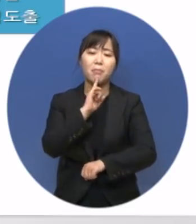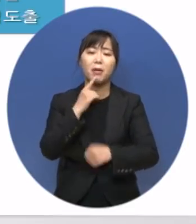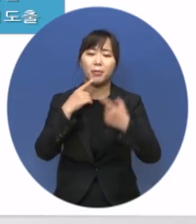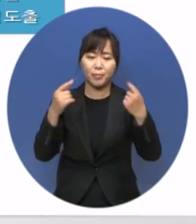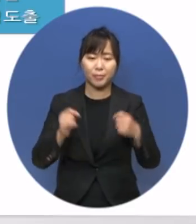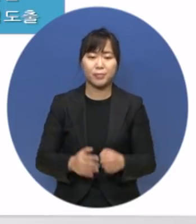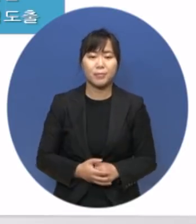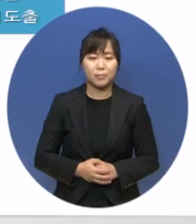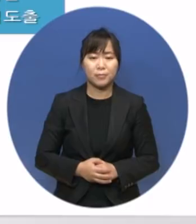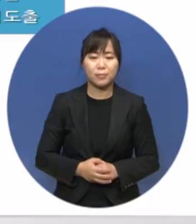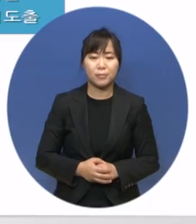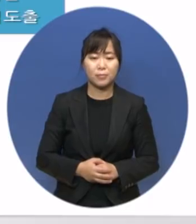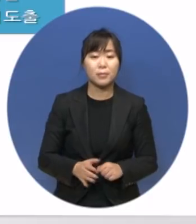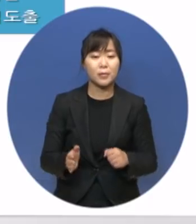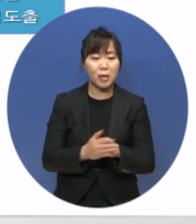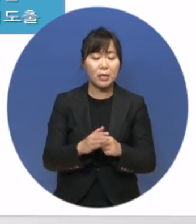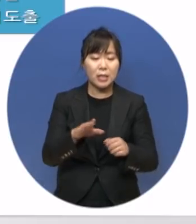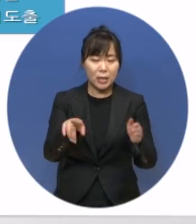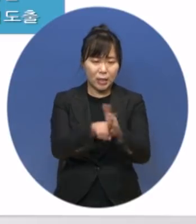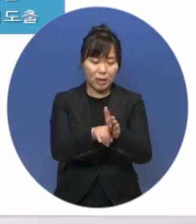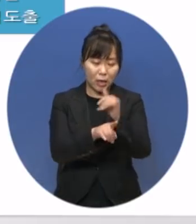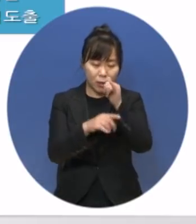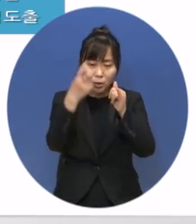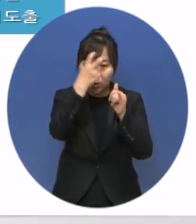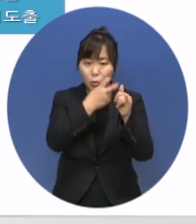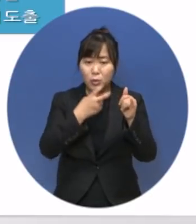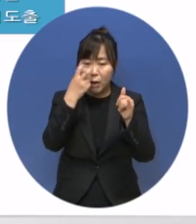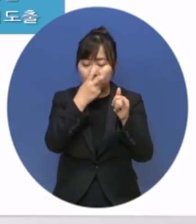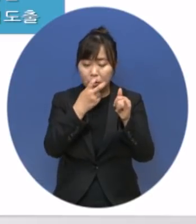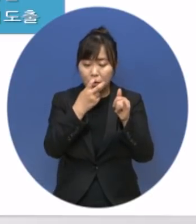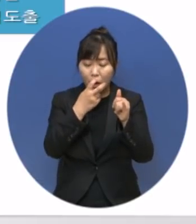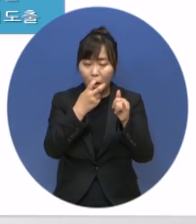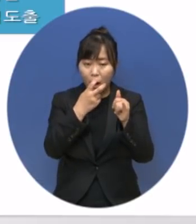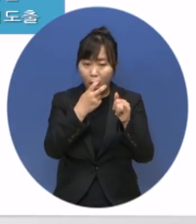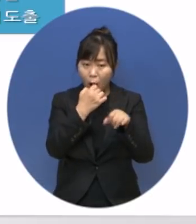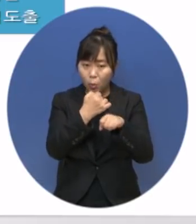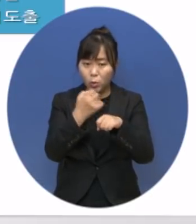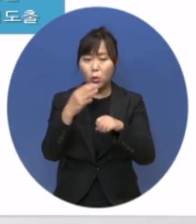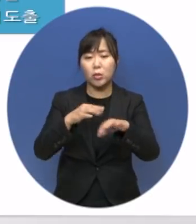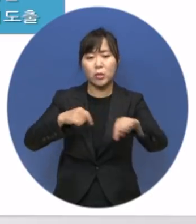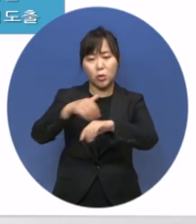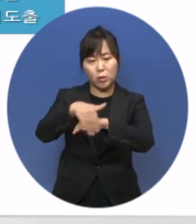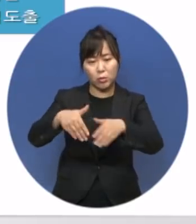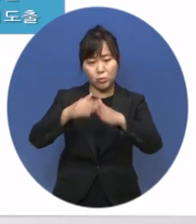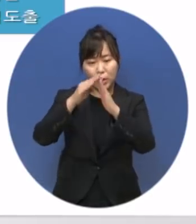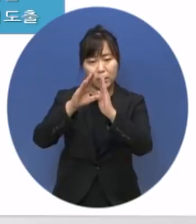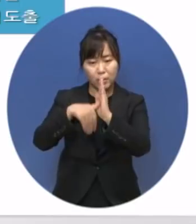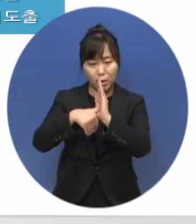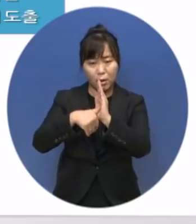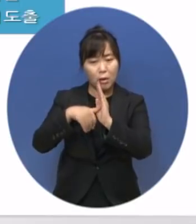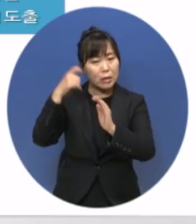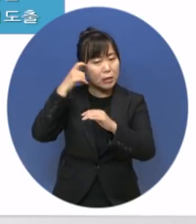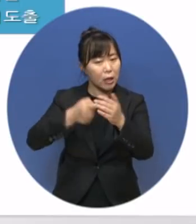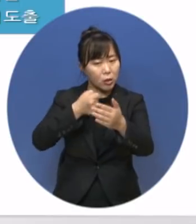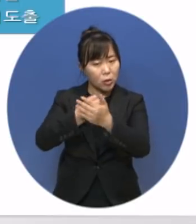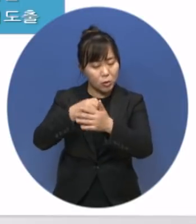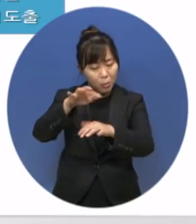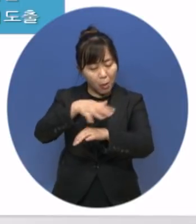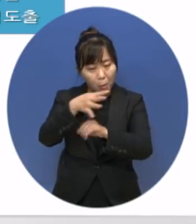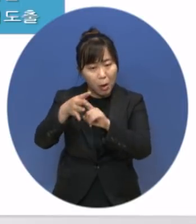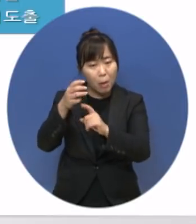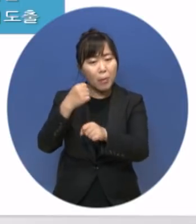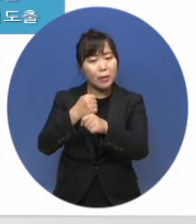있다는 부분입니다. 따라서 신뢰성 있는 조사를 실시하고 정책 수립 시 합리적으로 의사결정 지표를 활용할 수